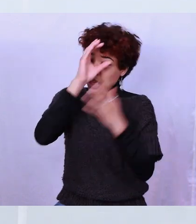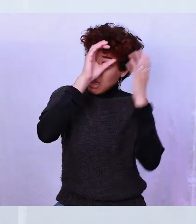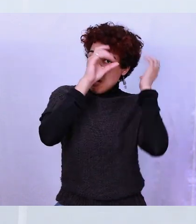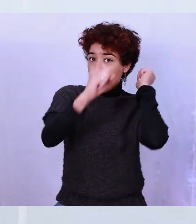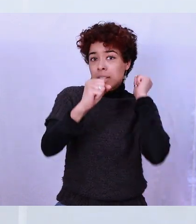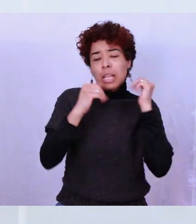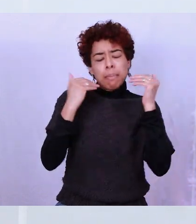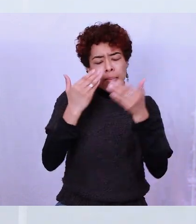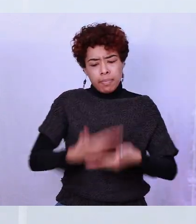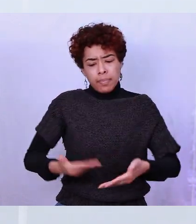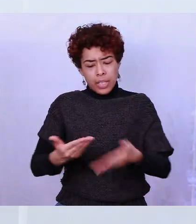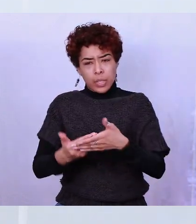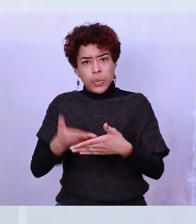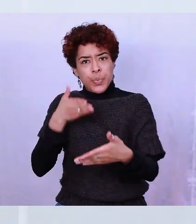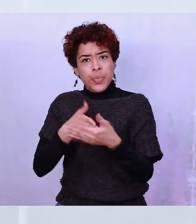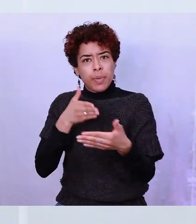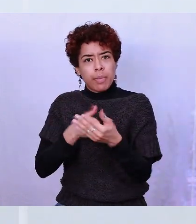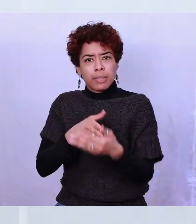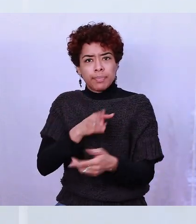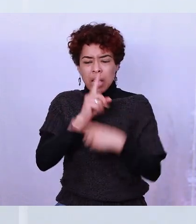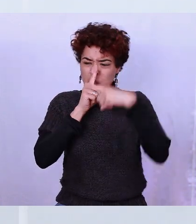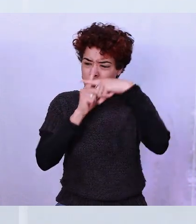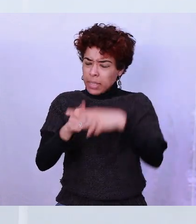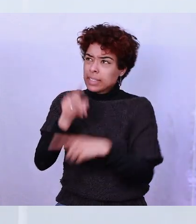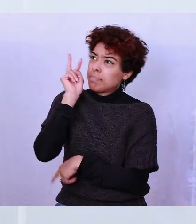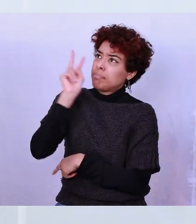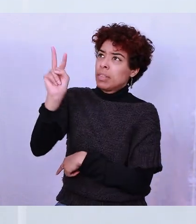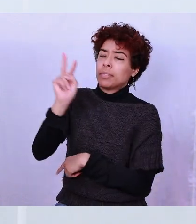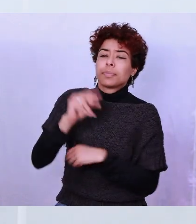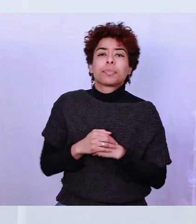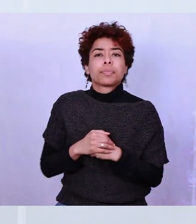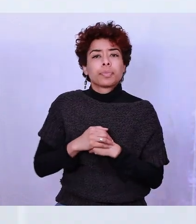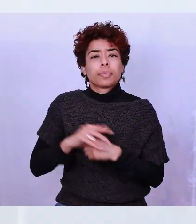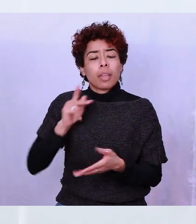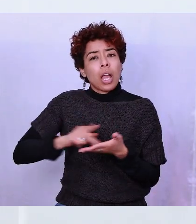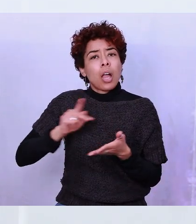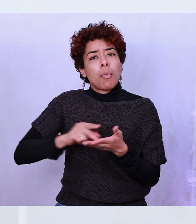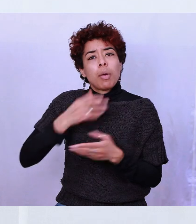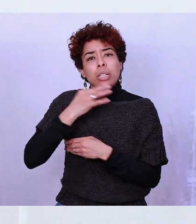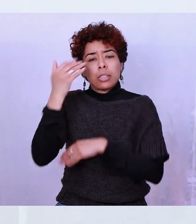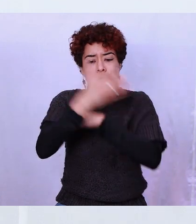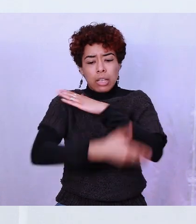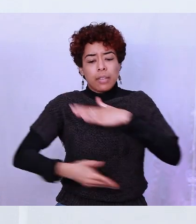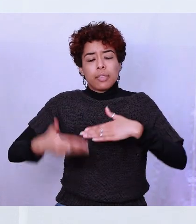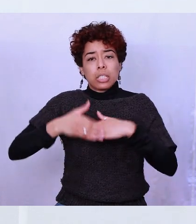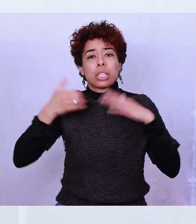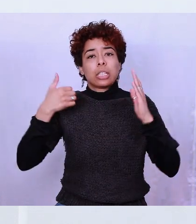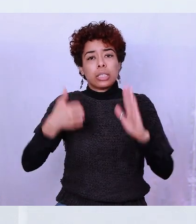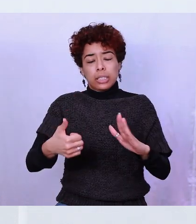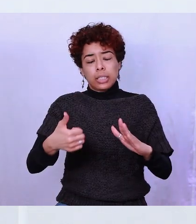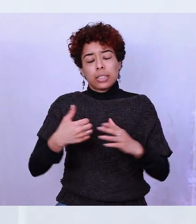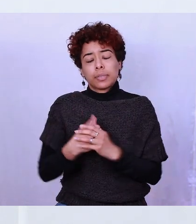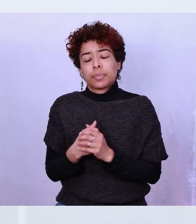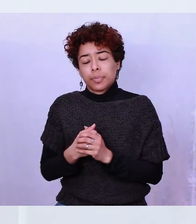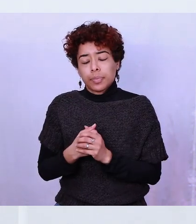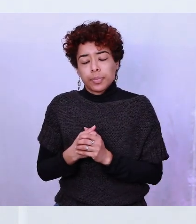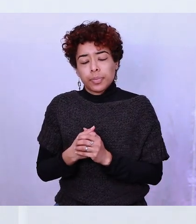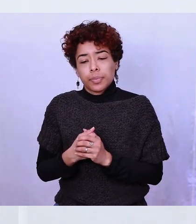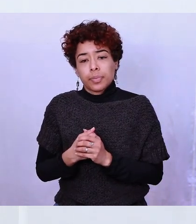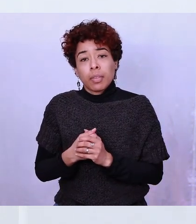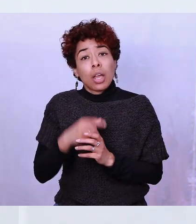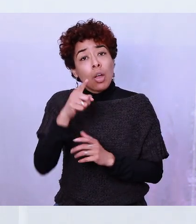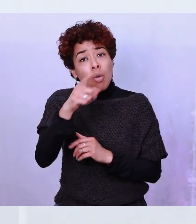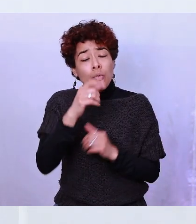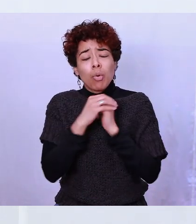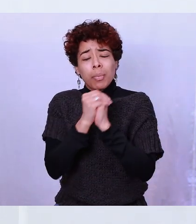malgré les épreuves, fixe son objectif. Paul dira dans Éphésiens chapitre 6, verset 19, « Priez pour moi,